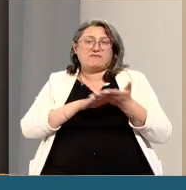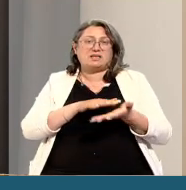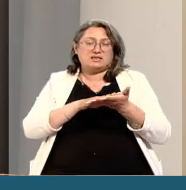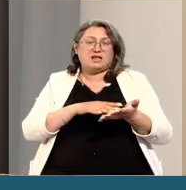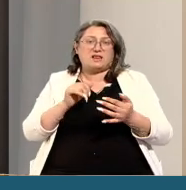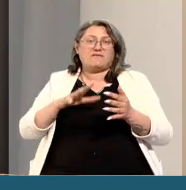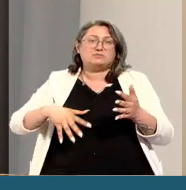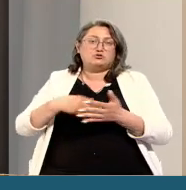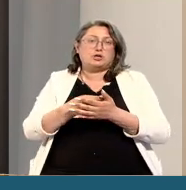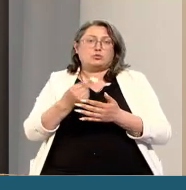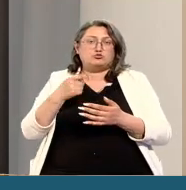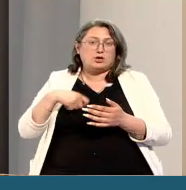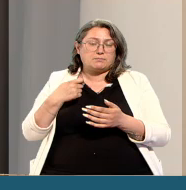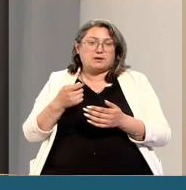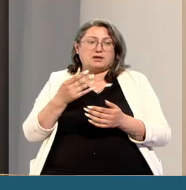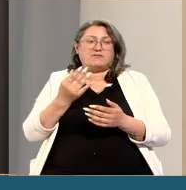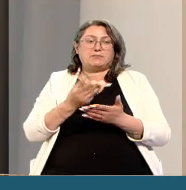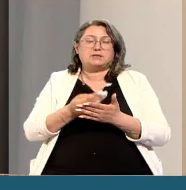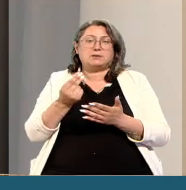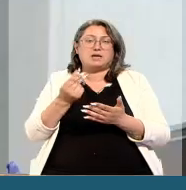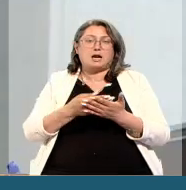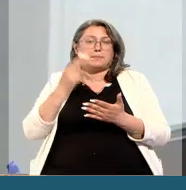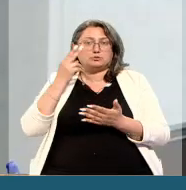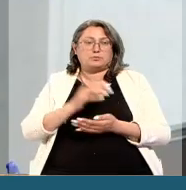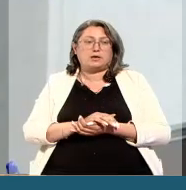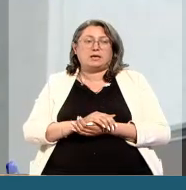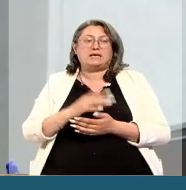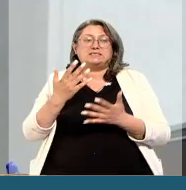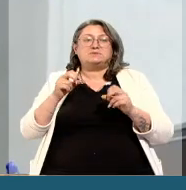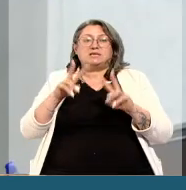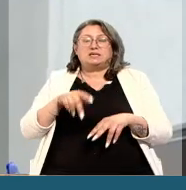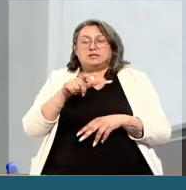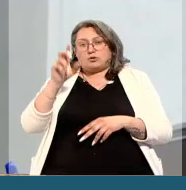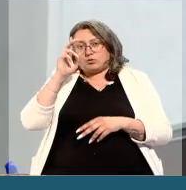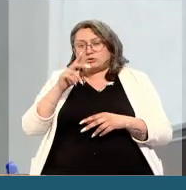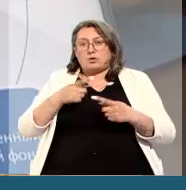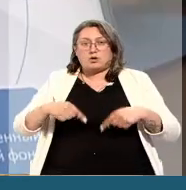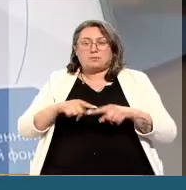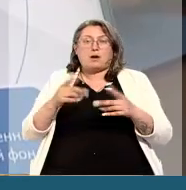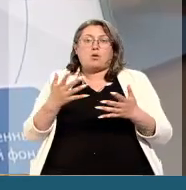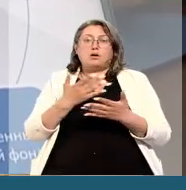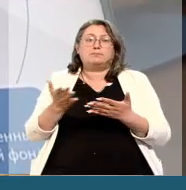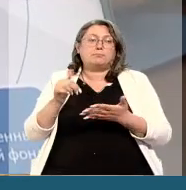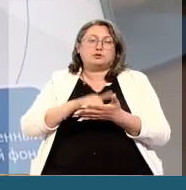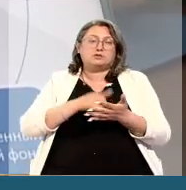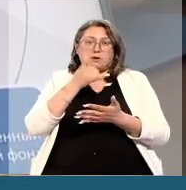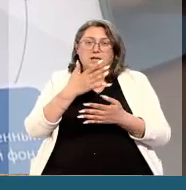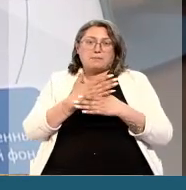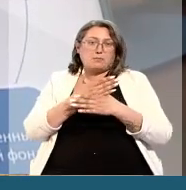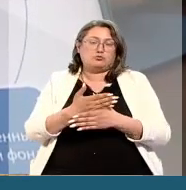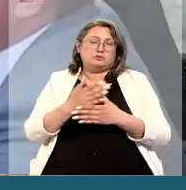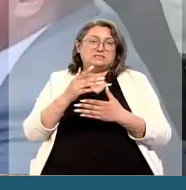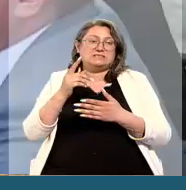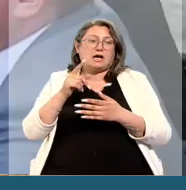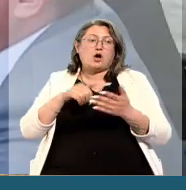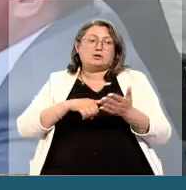заявление на возмещение ущерба и на выплату материального пособия. К слову, если специалисты государственных органов по какой-либо причине не смогли помочь